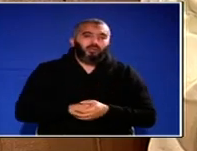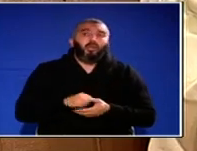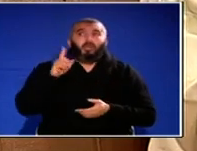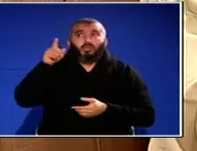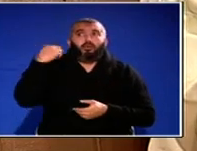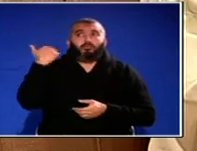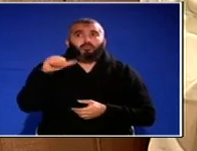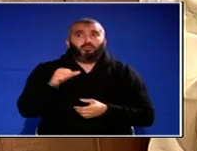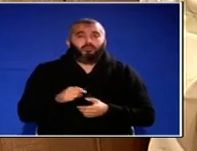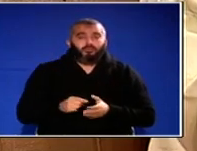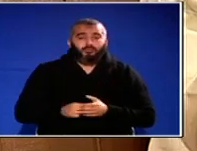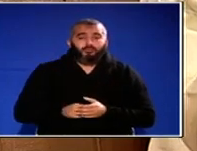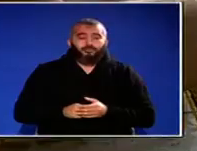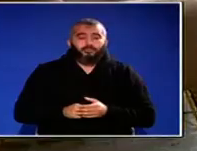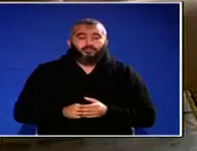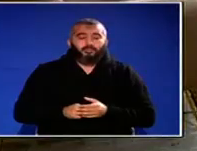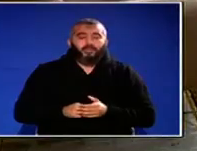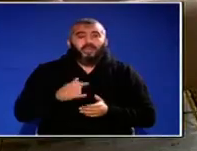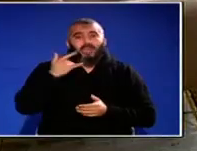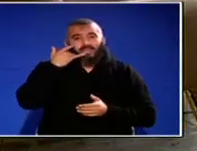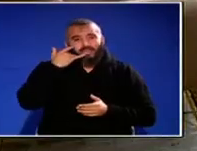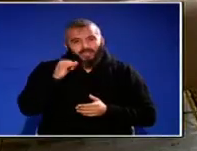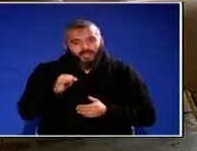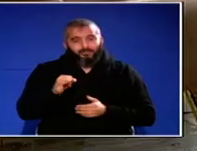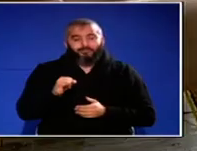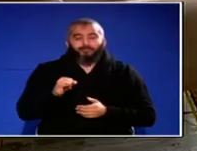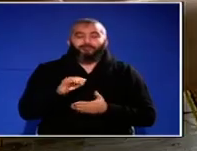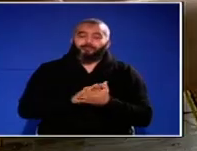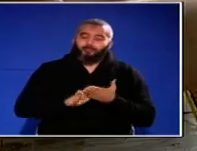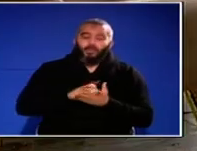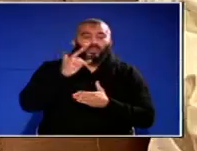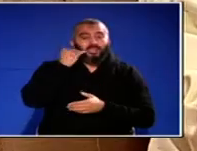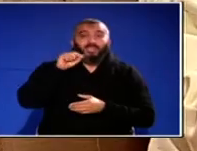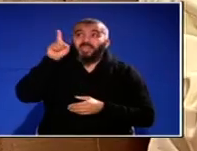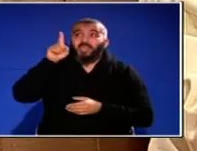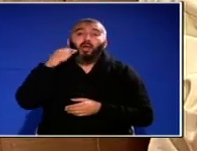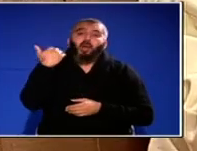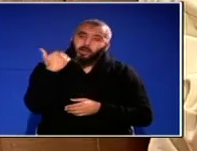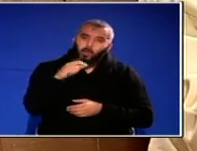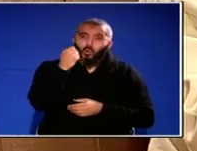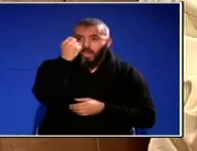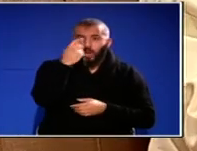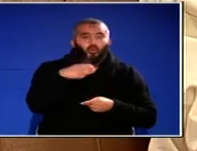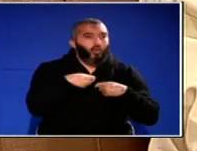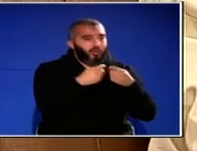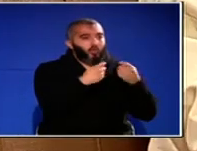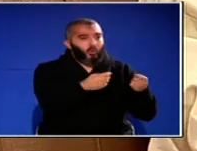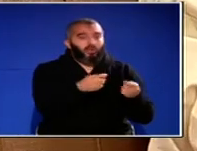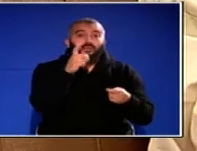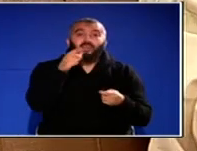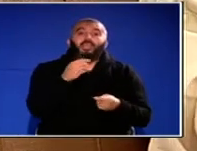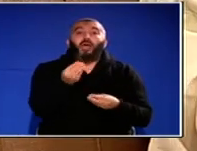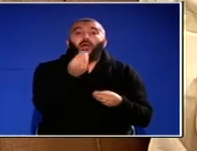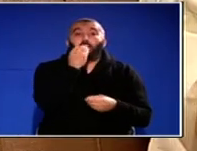بإمكانها، إذا كانت غير فقيرة بإمكانها أن تخرج المال، إما أن تطعم